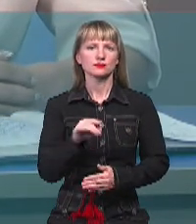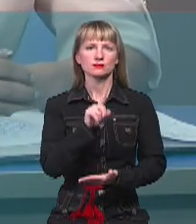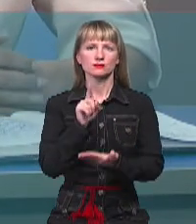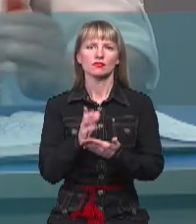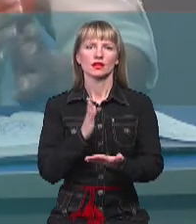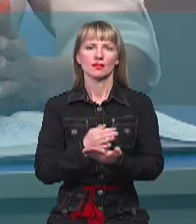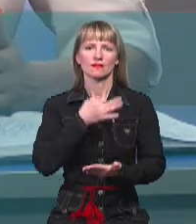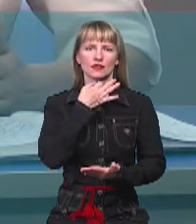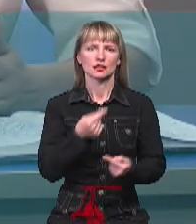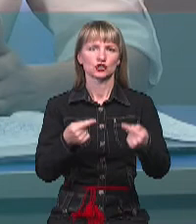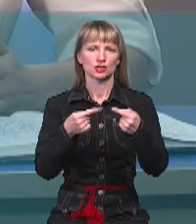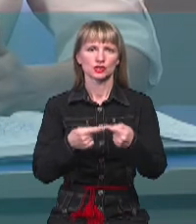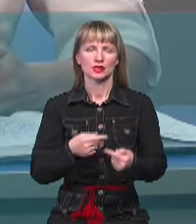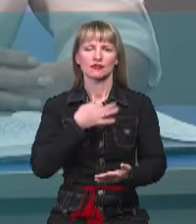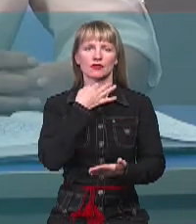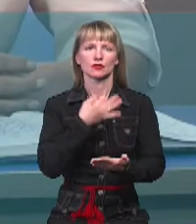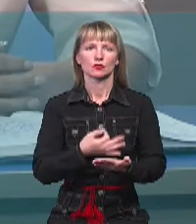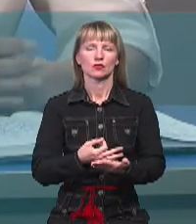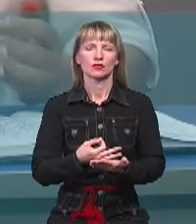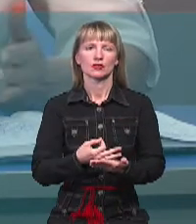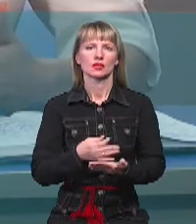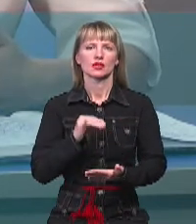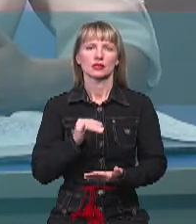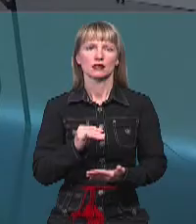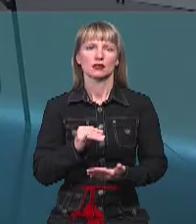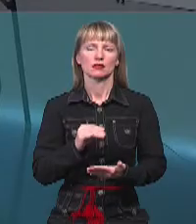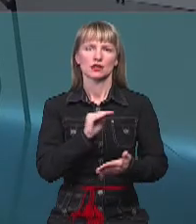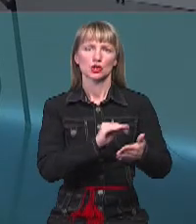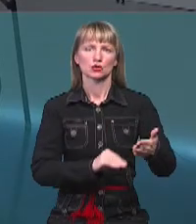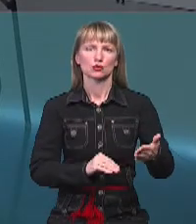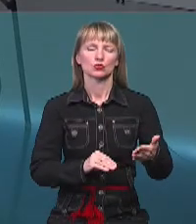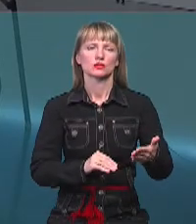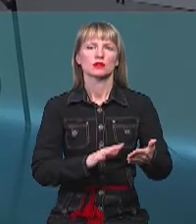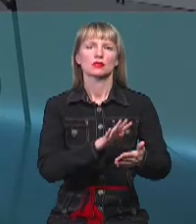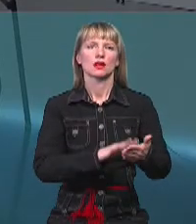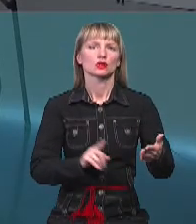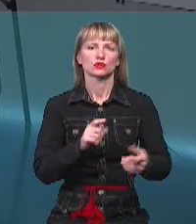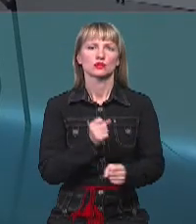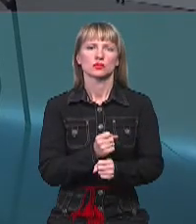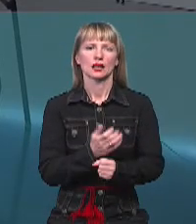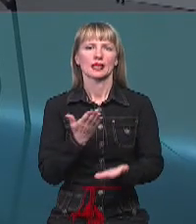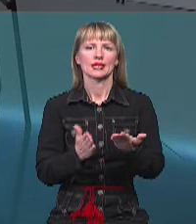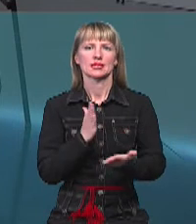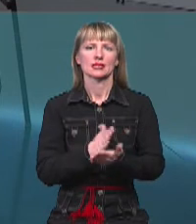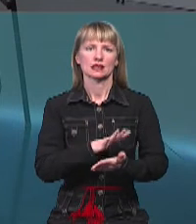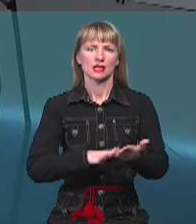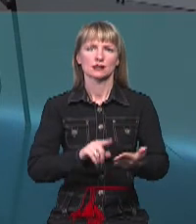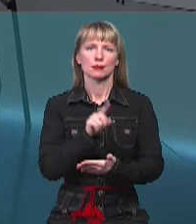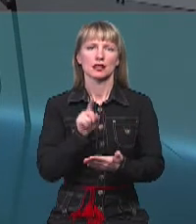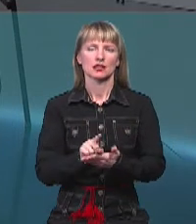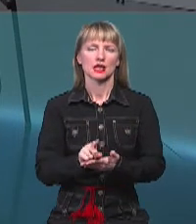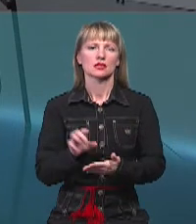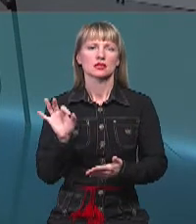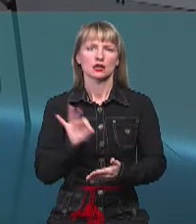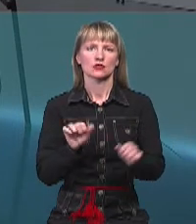є відповіді, чіткі відповіді і інструкції щодо роботи. Якщо є якісь питання,